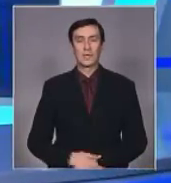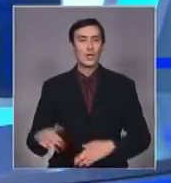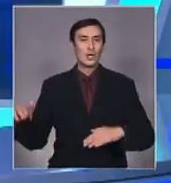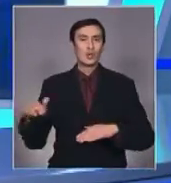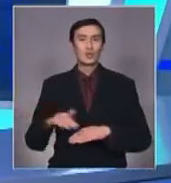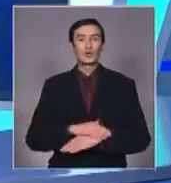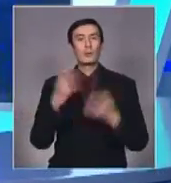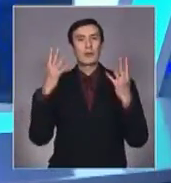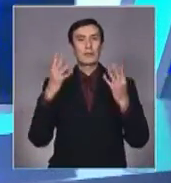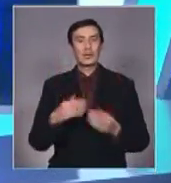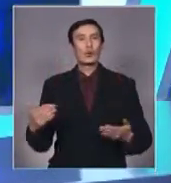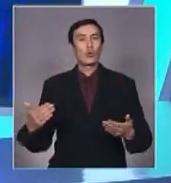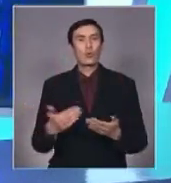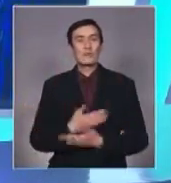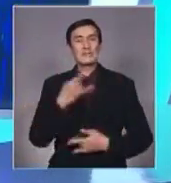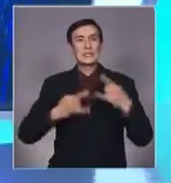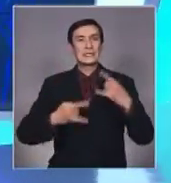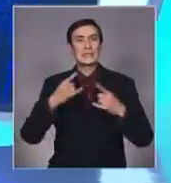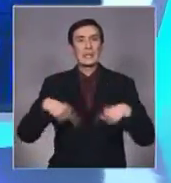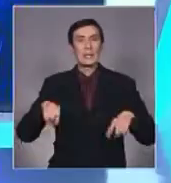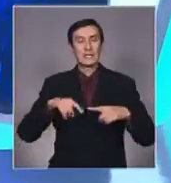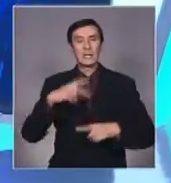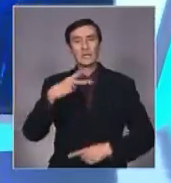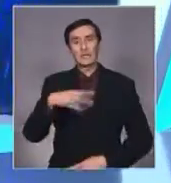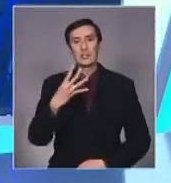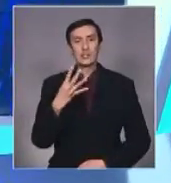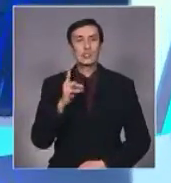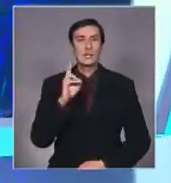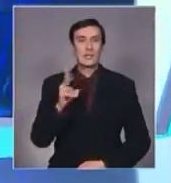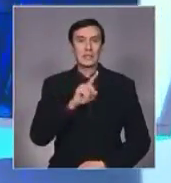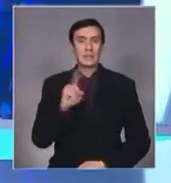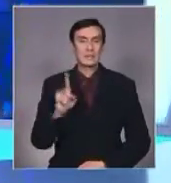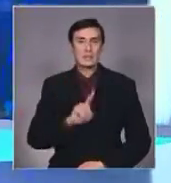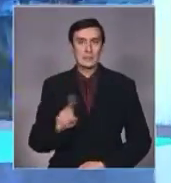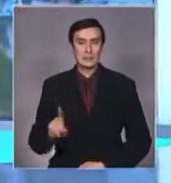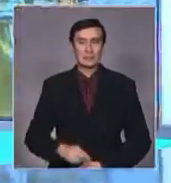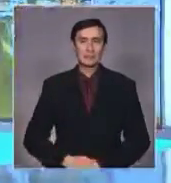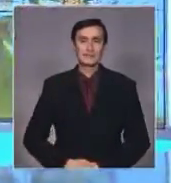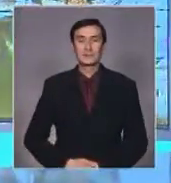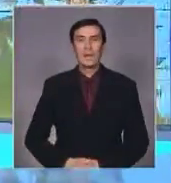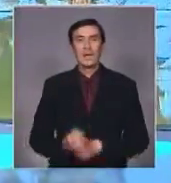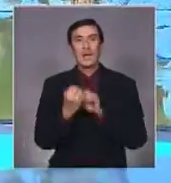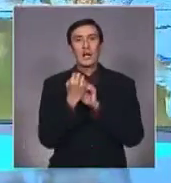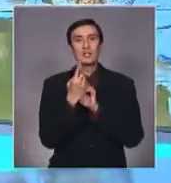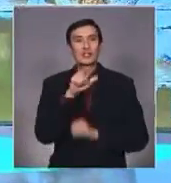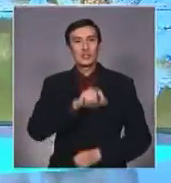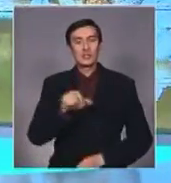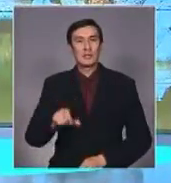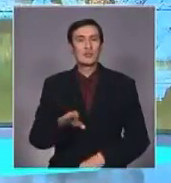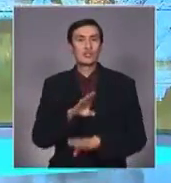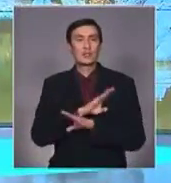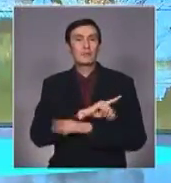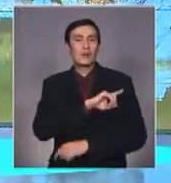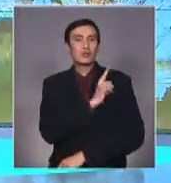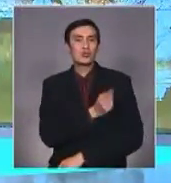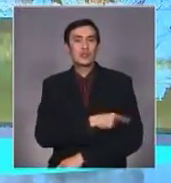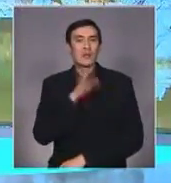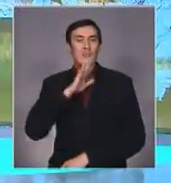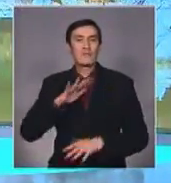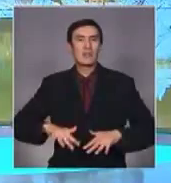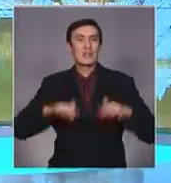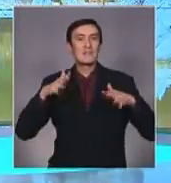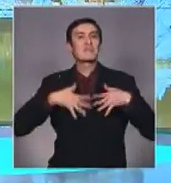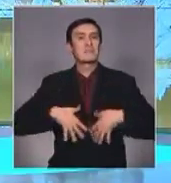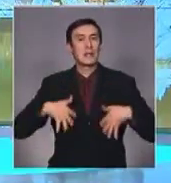Добрый день, в эфире новости в студии Валерия Габриленко, сурдоперевод Хасана Исраилова. 11 человек стали жертвами разрушительного